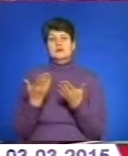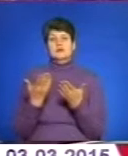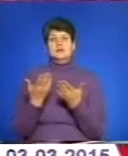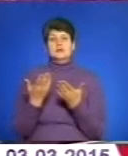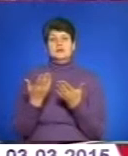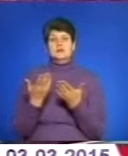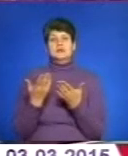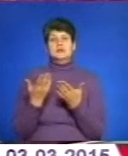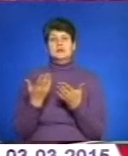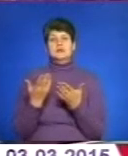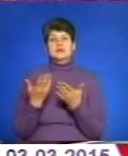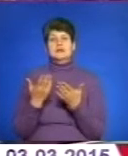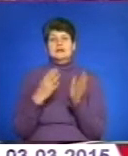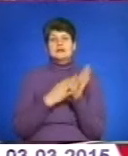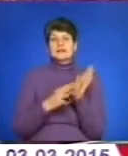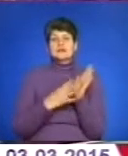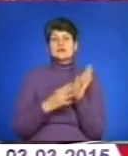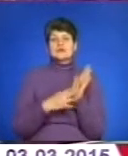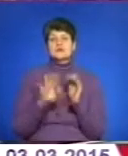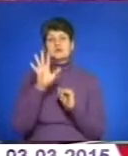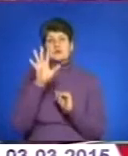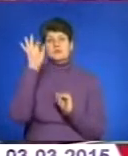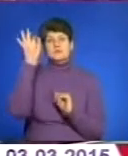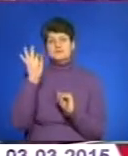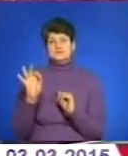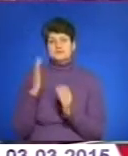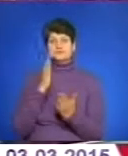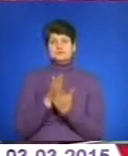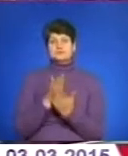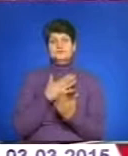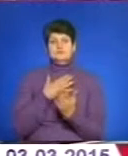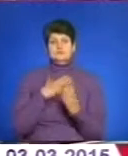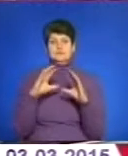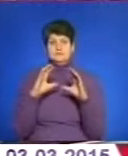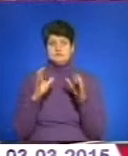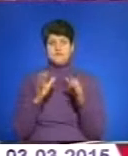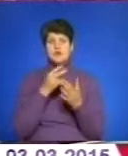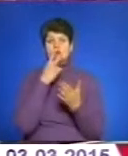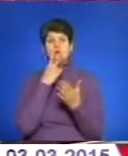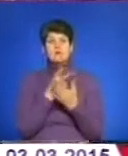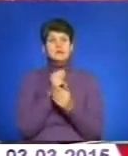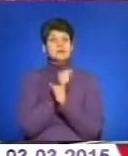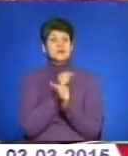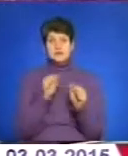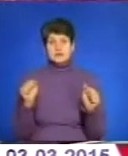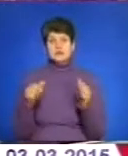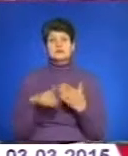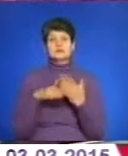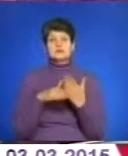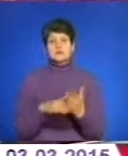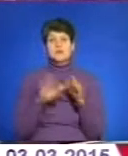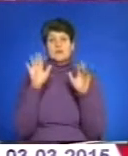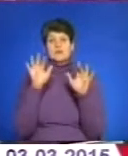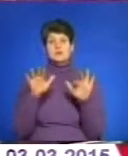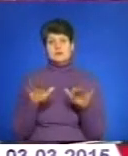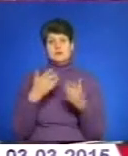ну, кажуть, там, на 90-95% складає наш Всесвіт. Побачити її не можна, але за допомогою такої комп'ютерної